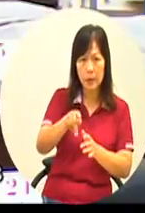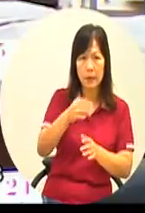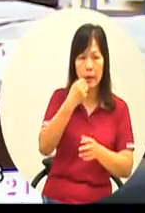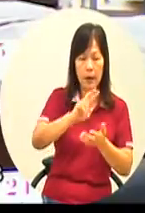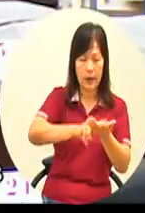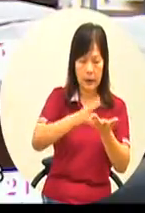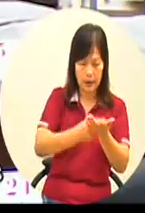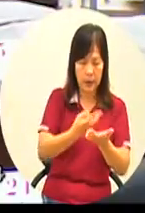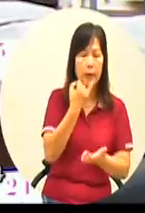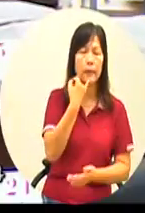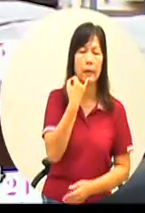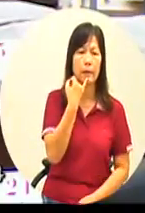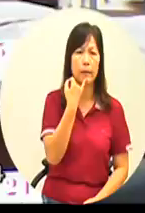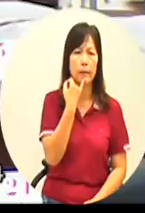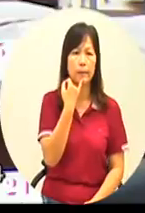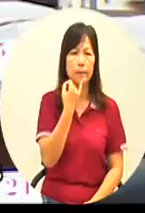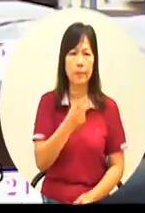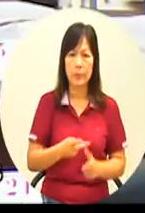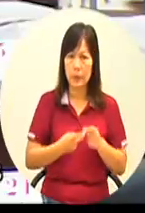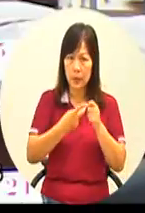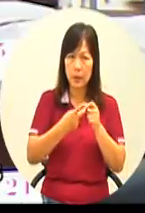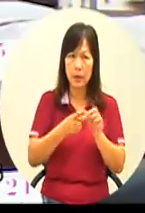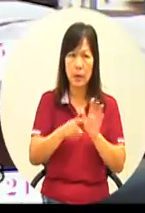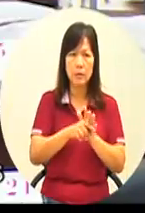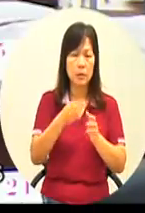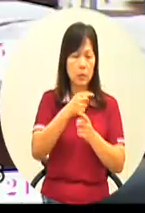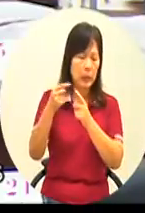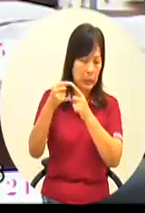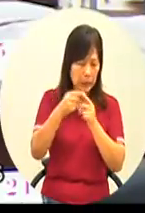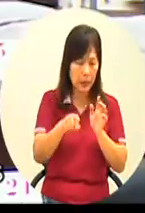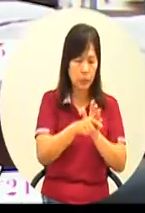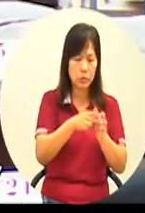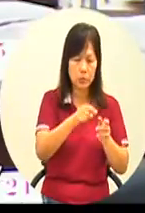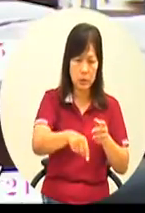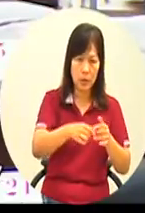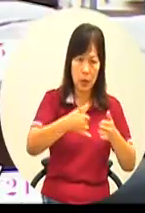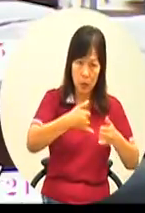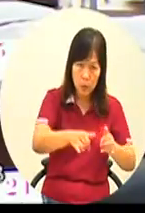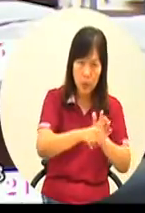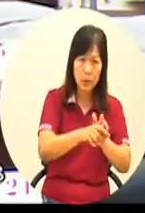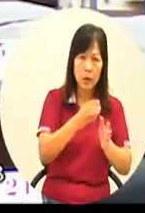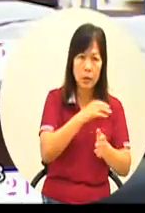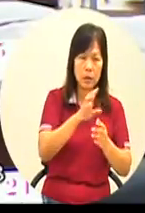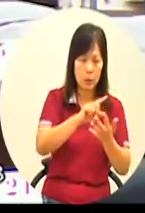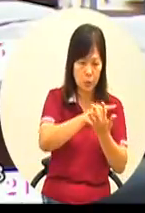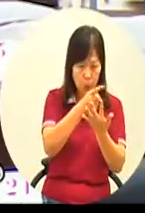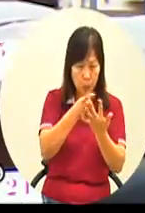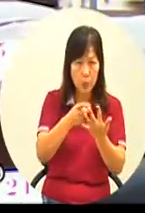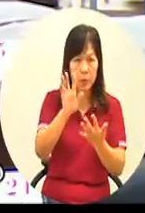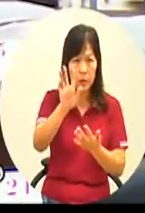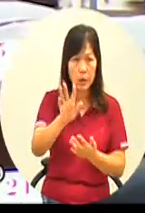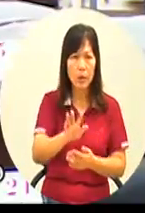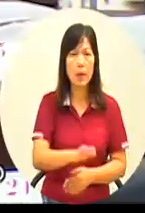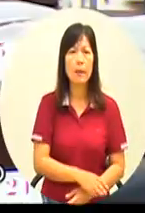名的。好，第二点。延续该地区道路现有的序列者，